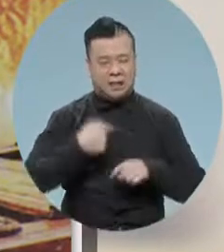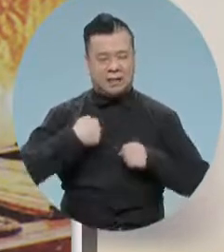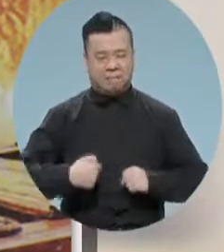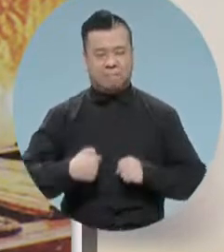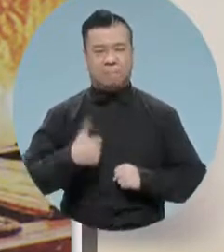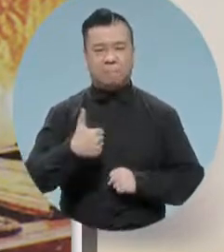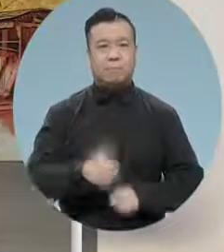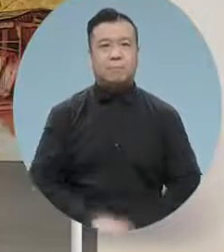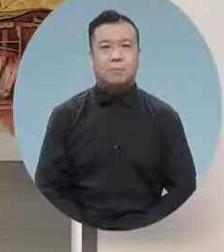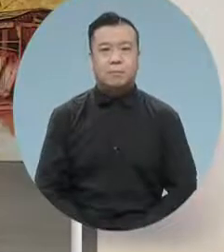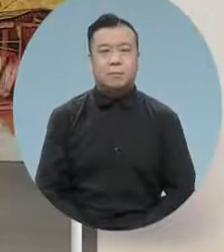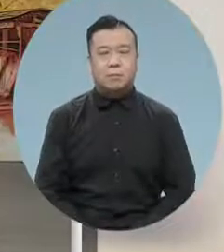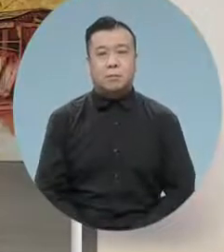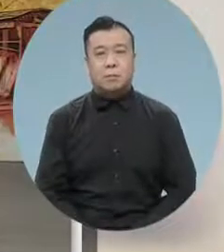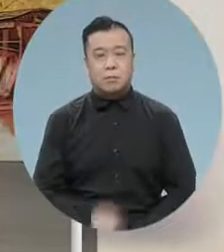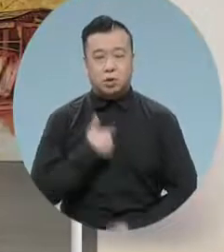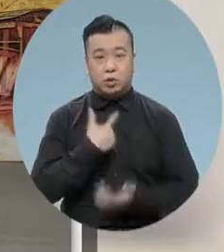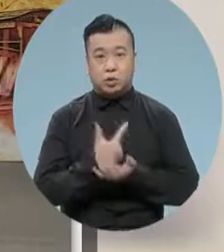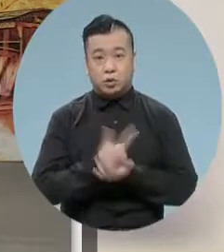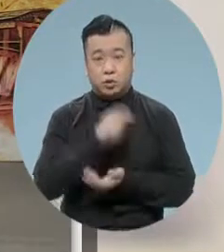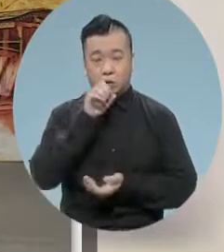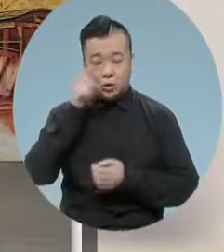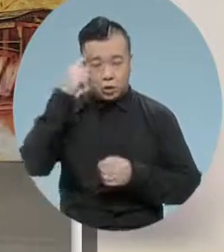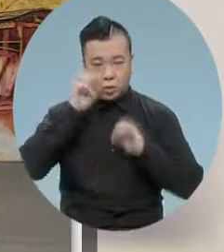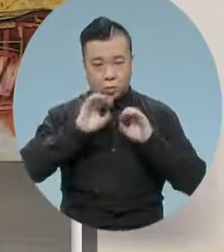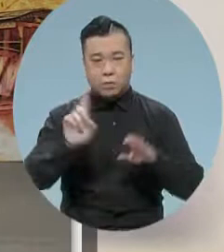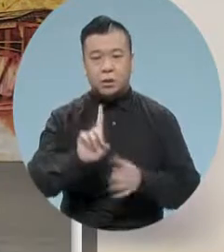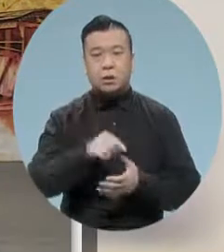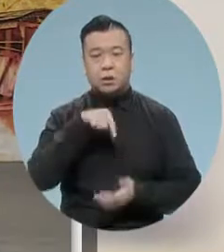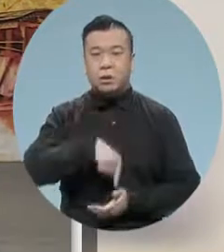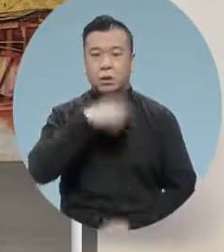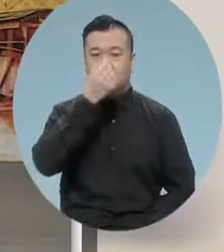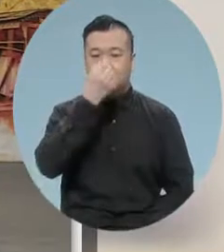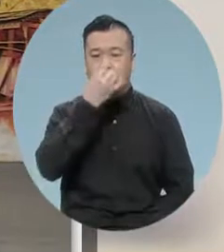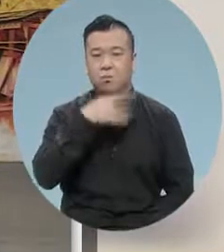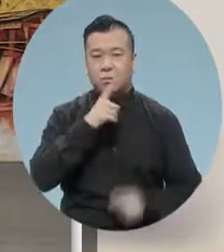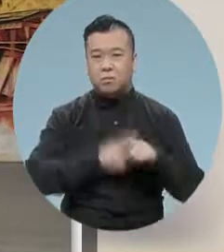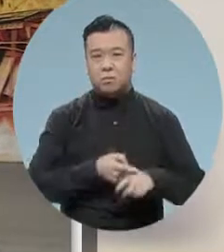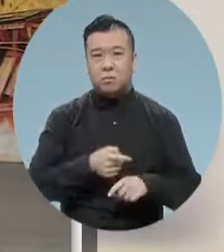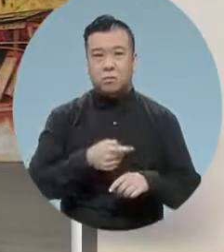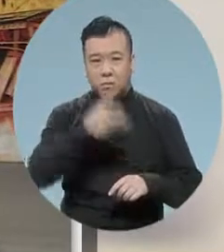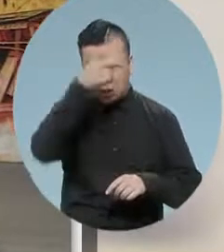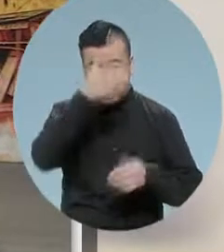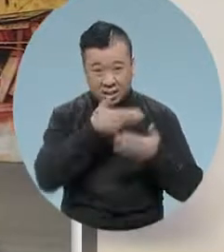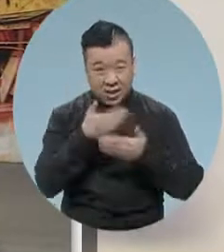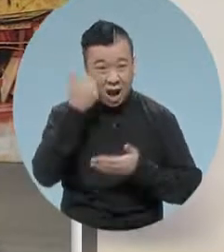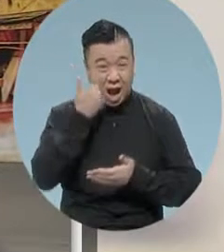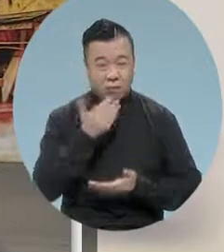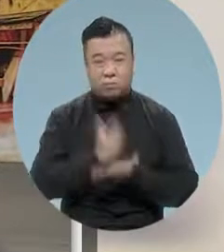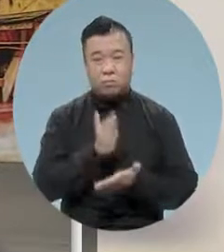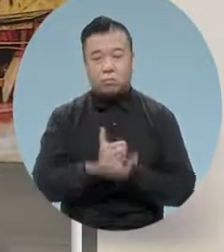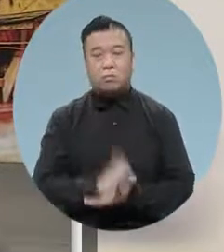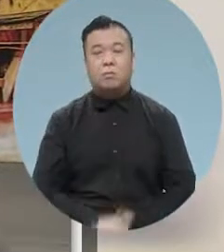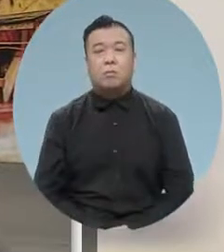去。其實我主要就想話俾大家聽，香港唔係一個政治冷感嘅城市嚟